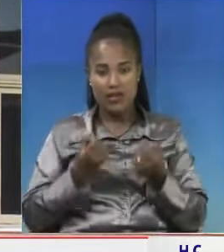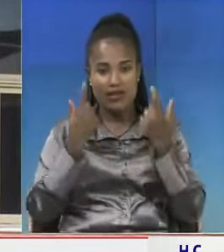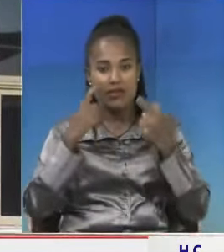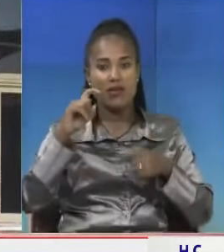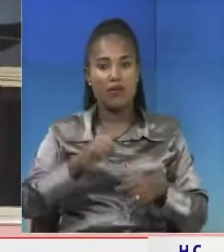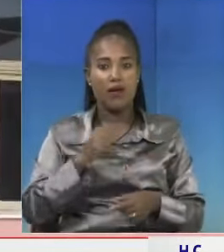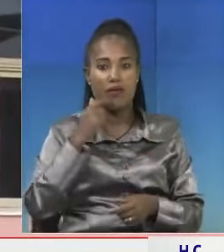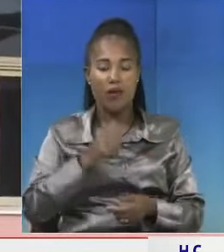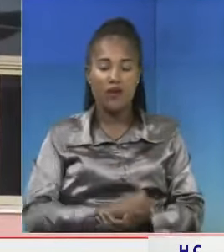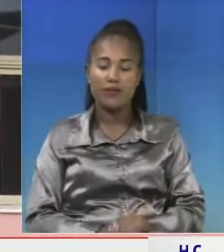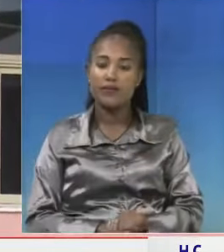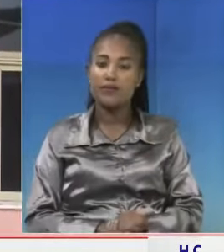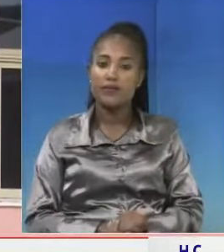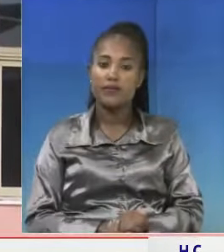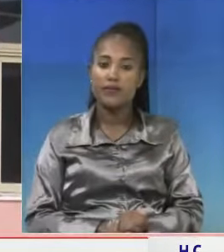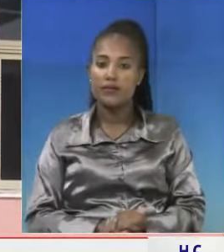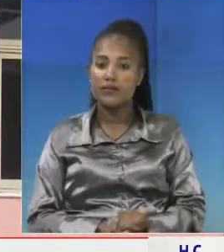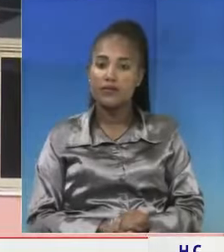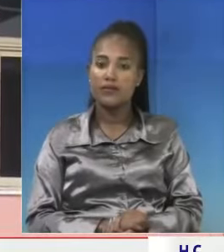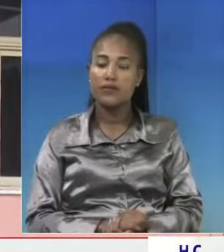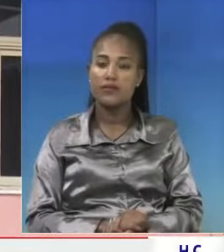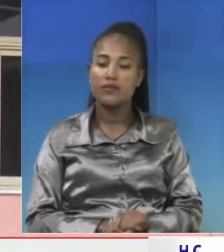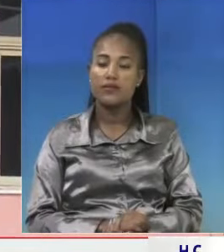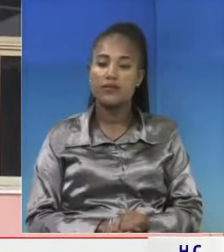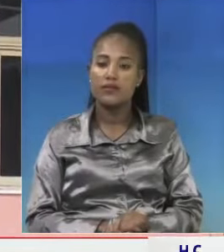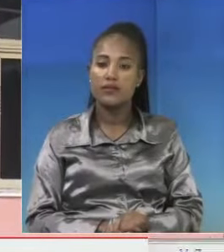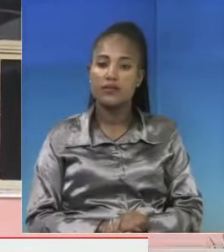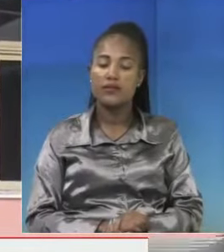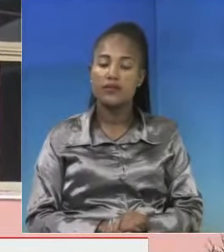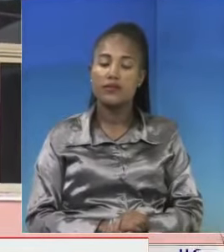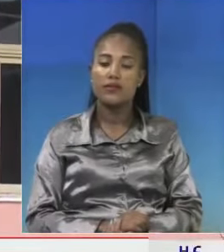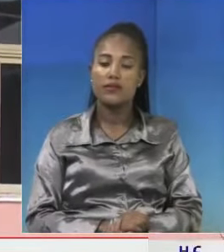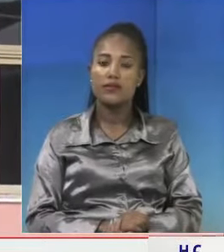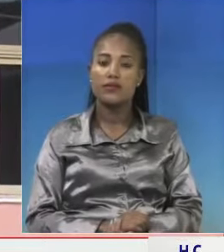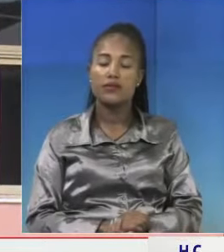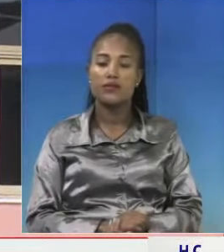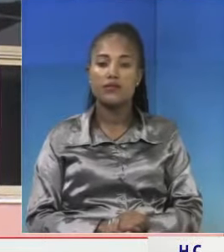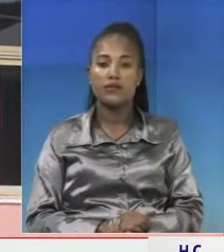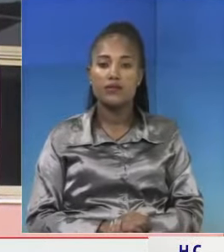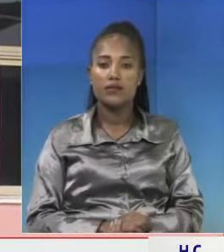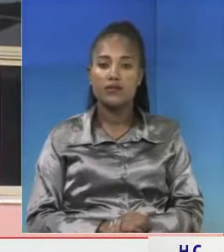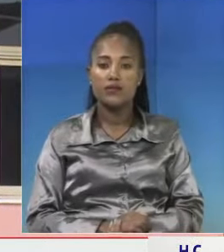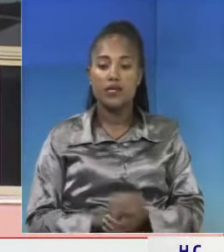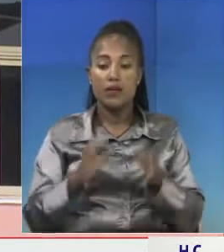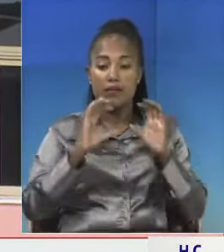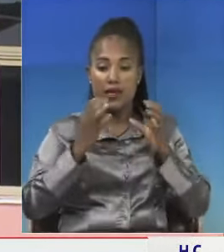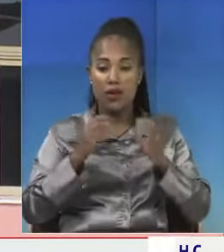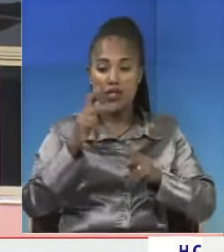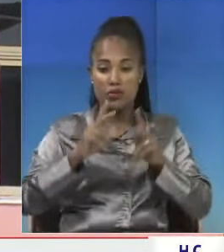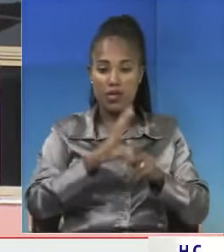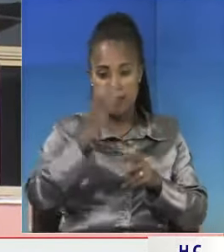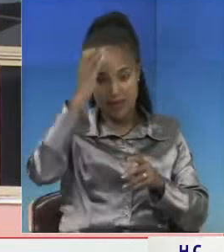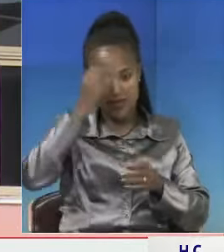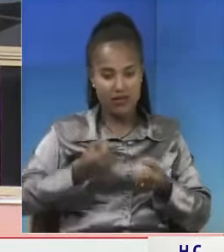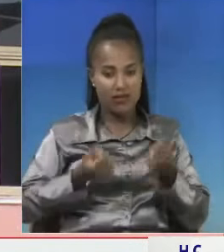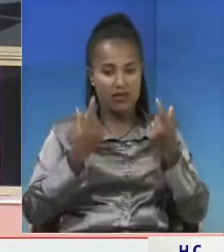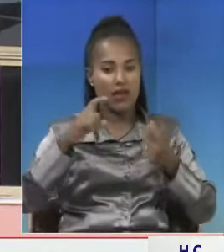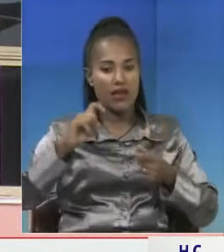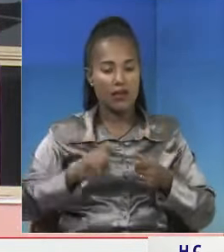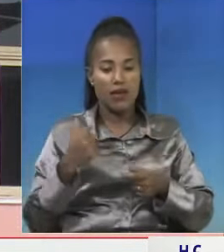ሊገነዘቡ ይገባል ይላሉ። It's extremely important that the media understand what we do. ሚዲያው ህዝቡና መንግስት ሊረዳን